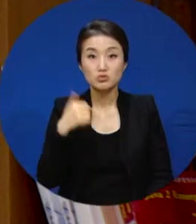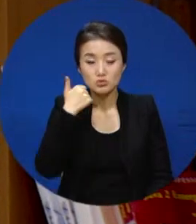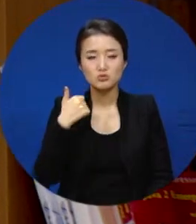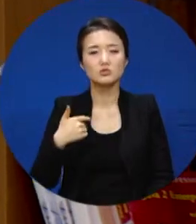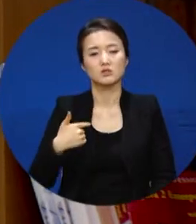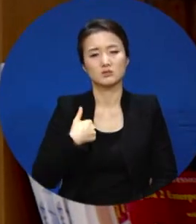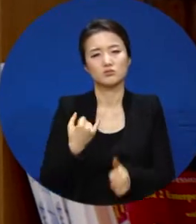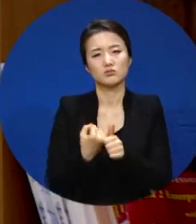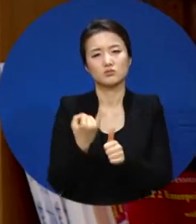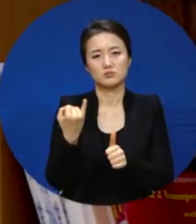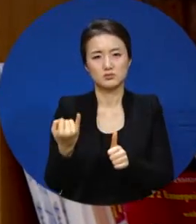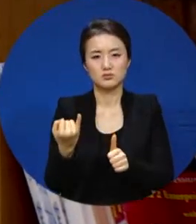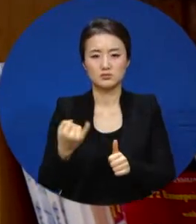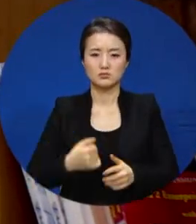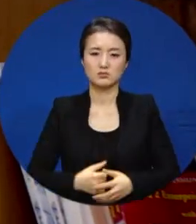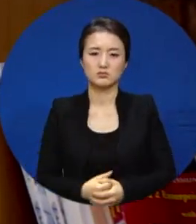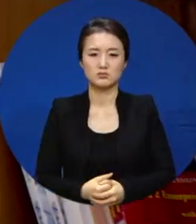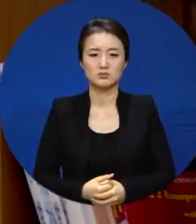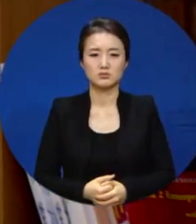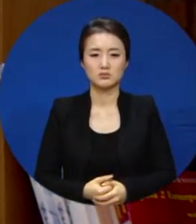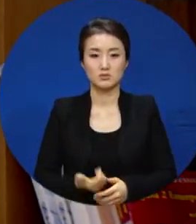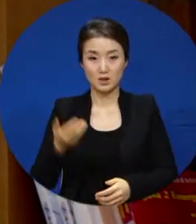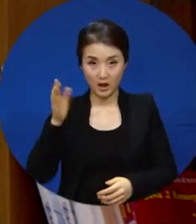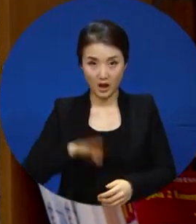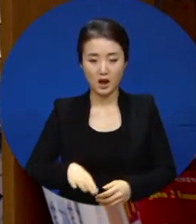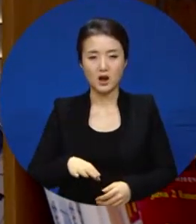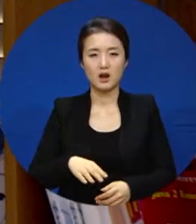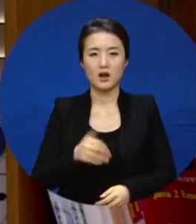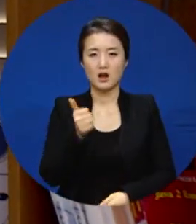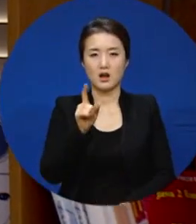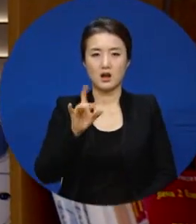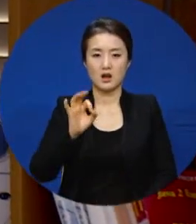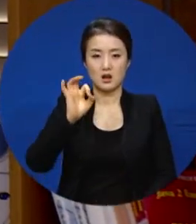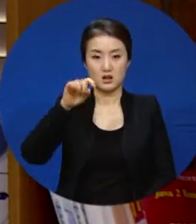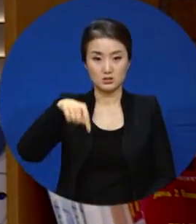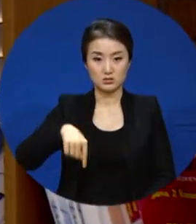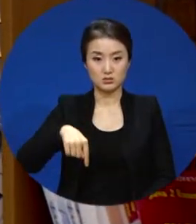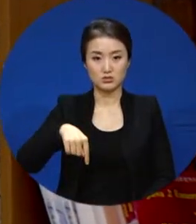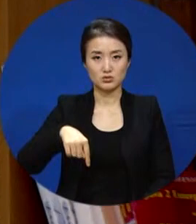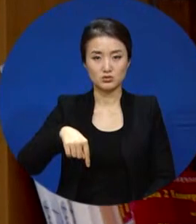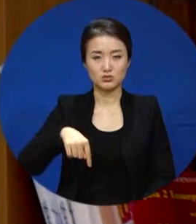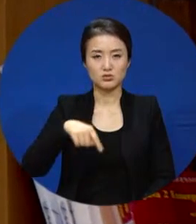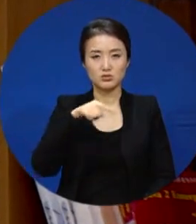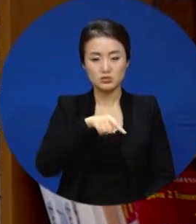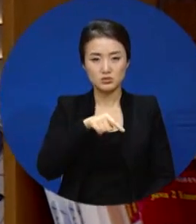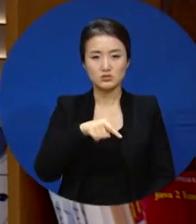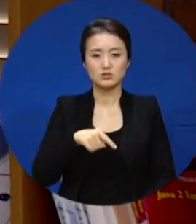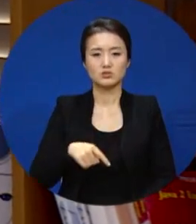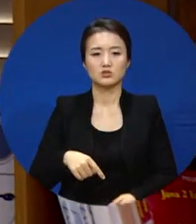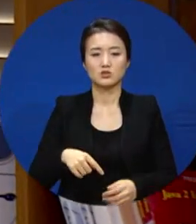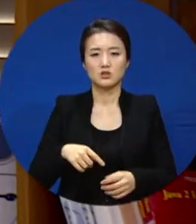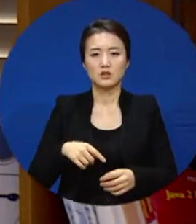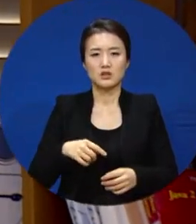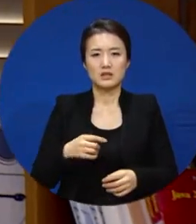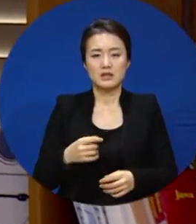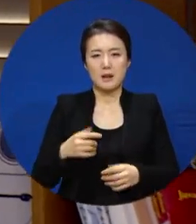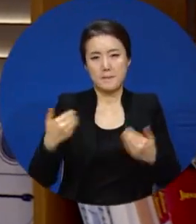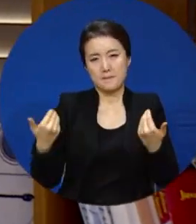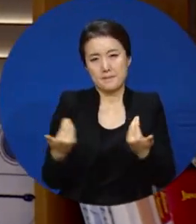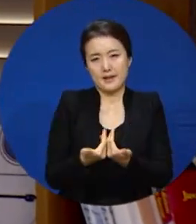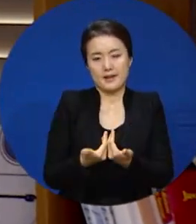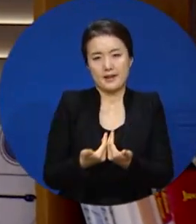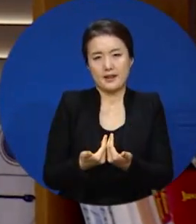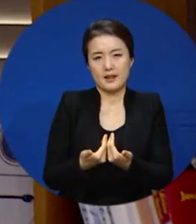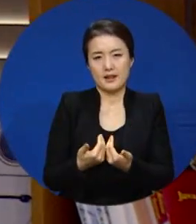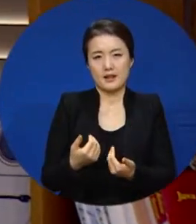에요 근데 항 옷이 중에 뭐가 있냐면 역발산 기계 사람은 시가 있어 역 힘은 8